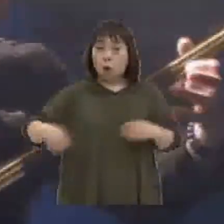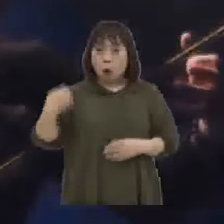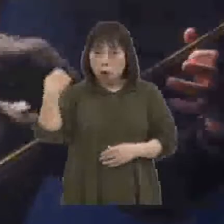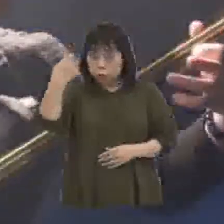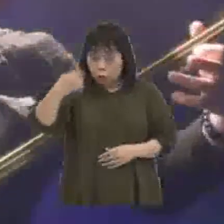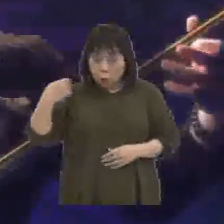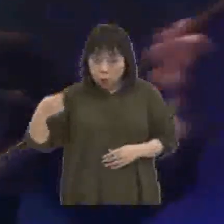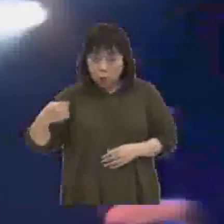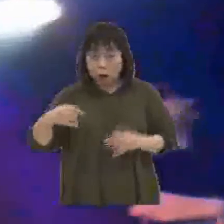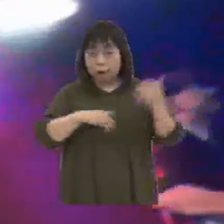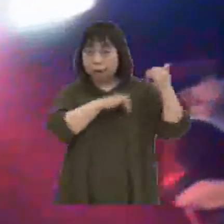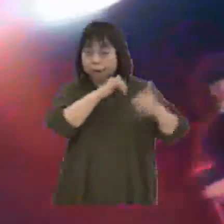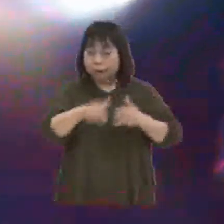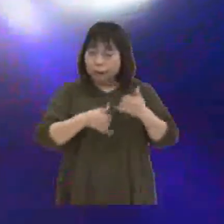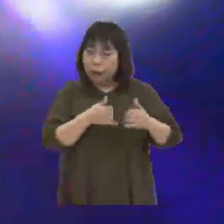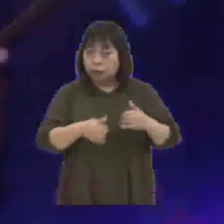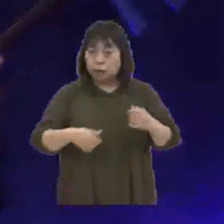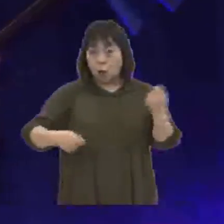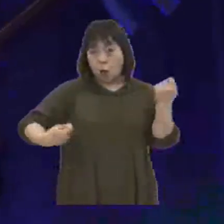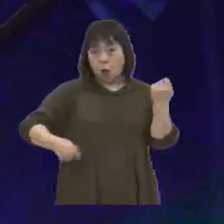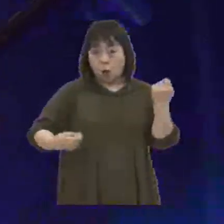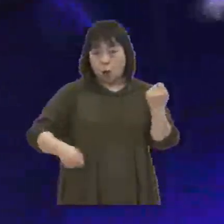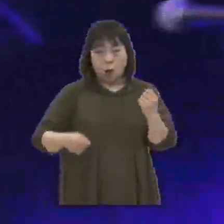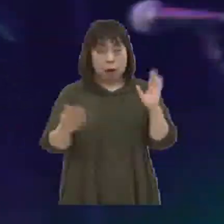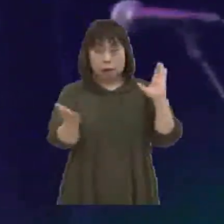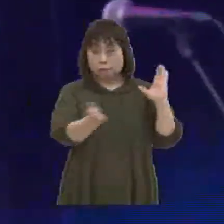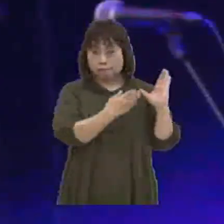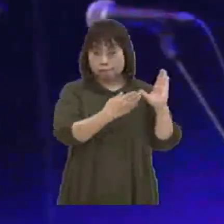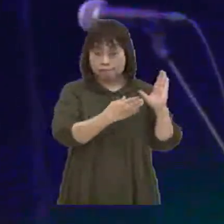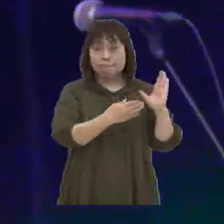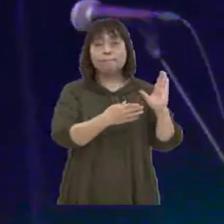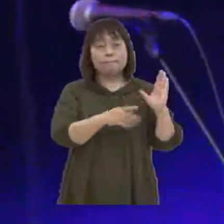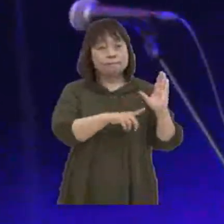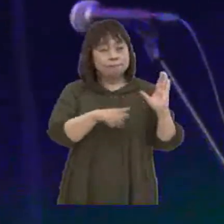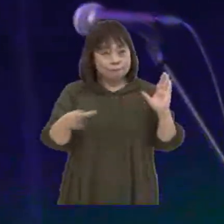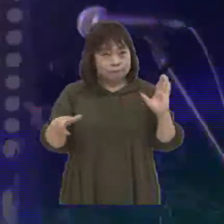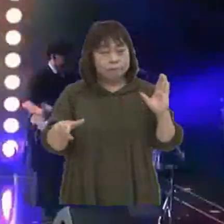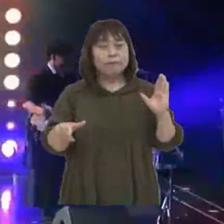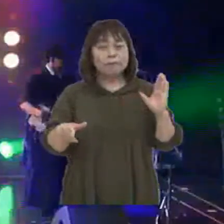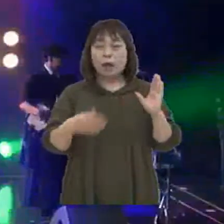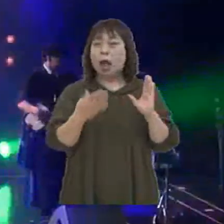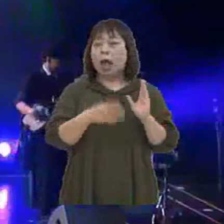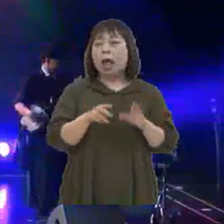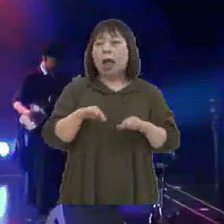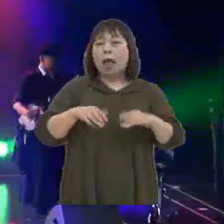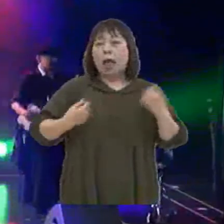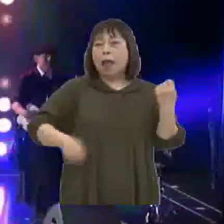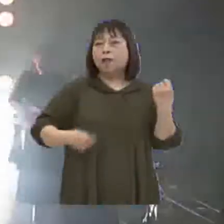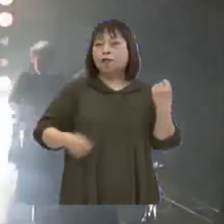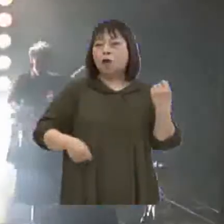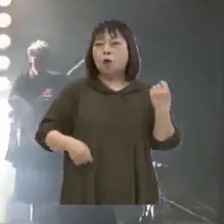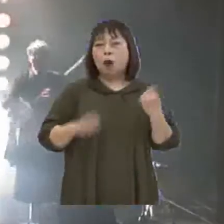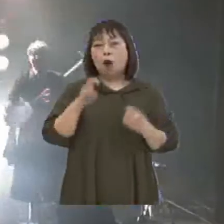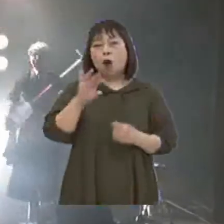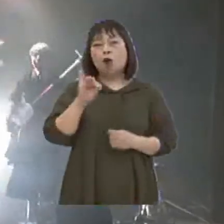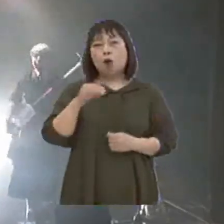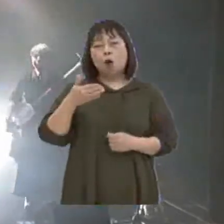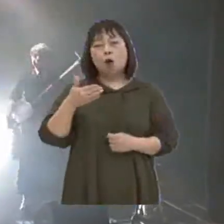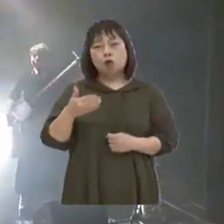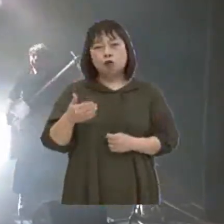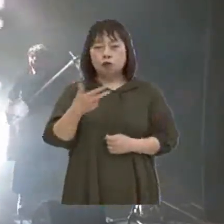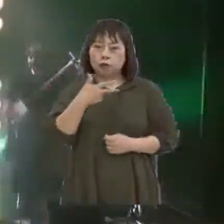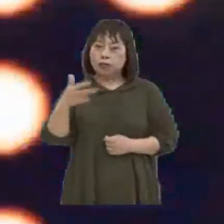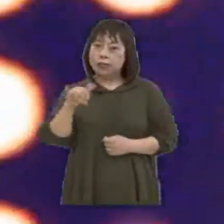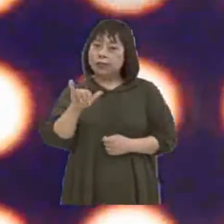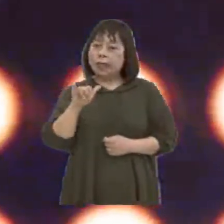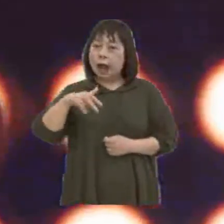結、その演奏ジャンルもロック、ポップス、ジャズと幅広く、カバー曲だけでなく彼